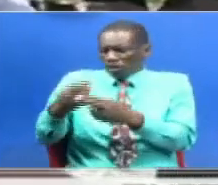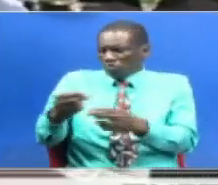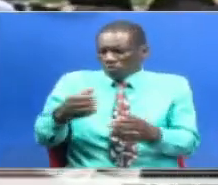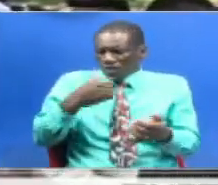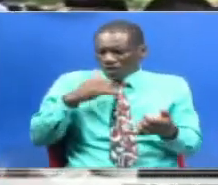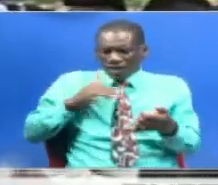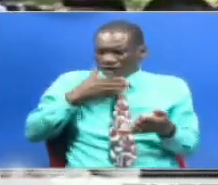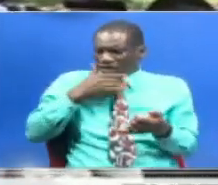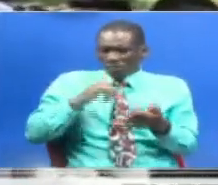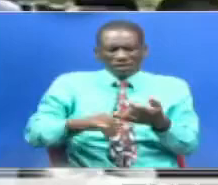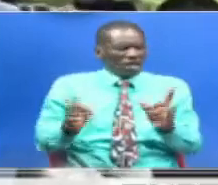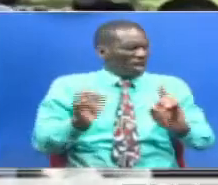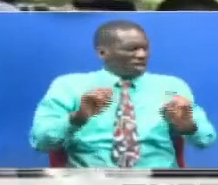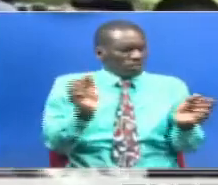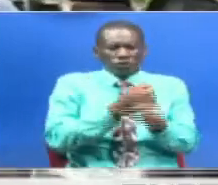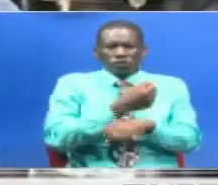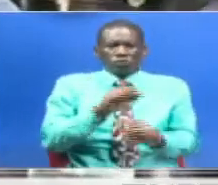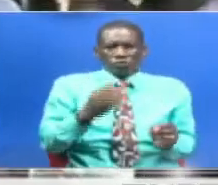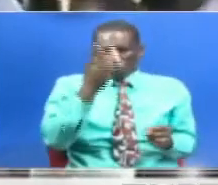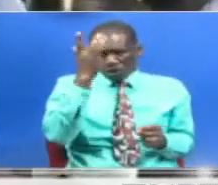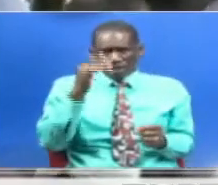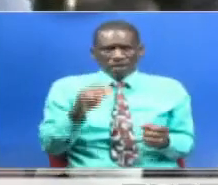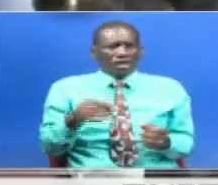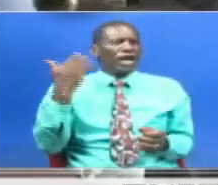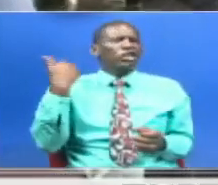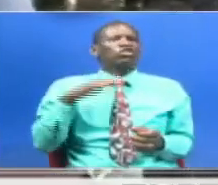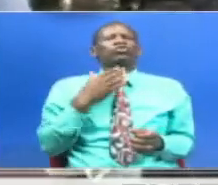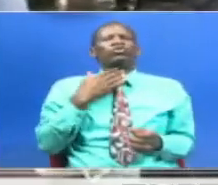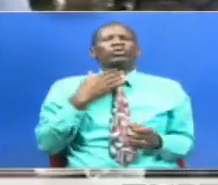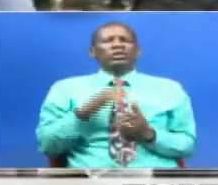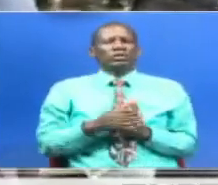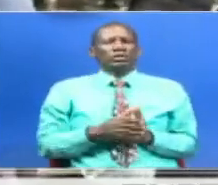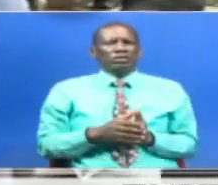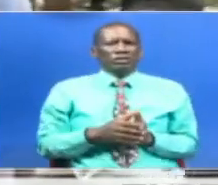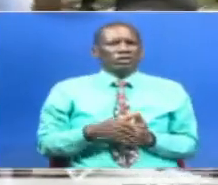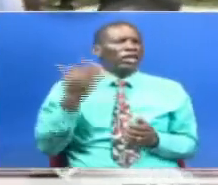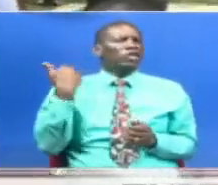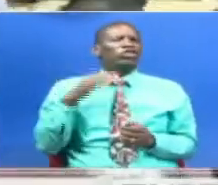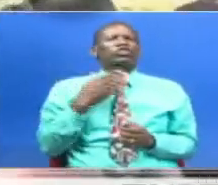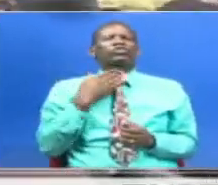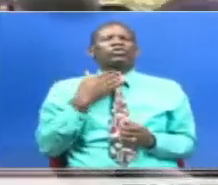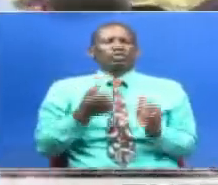nini? Ah, siwezi. Kwa nini uwezi? Sitaki.